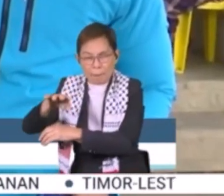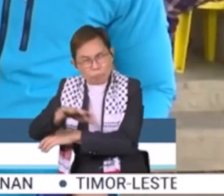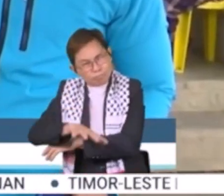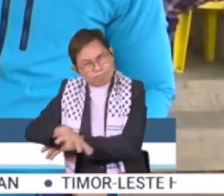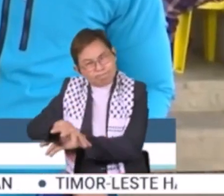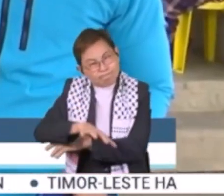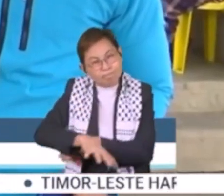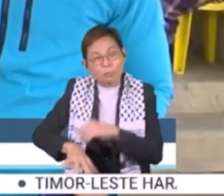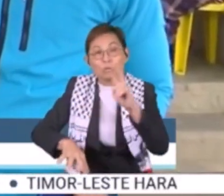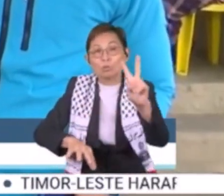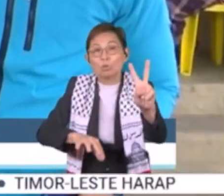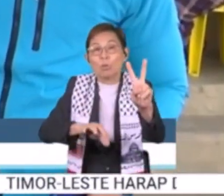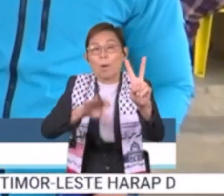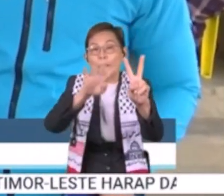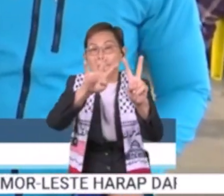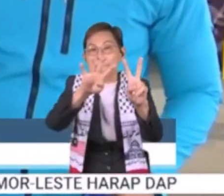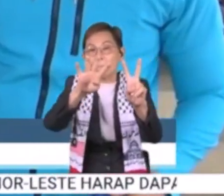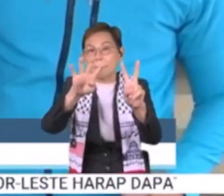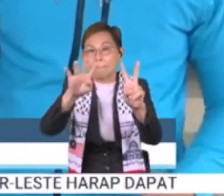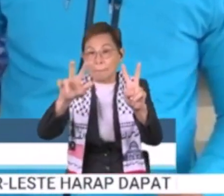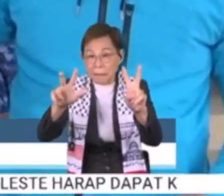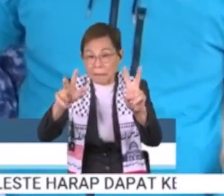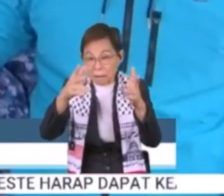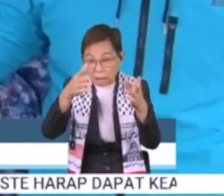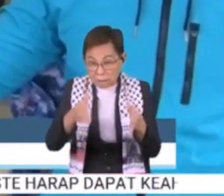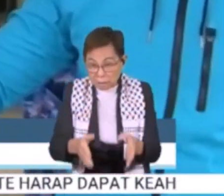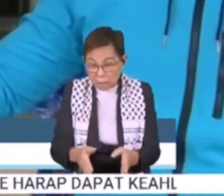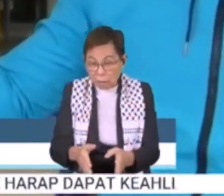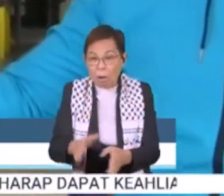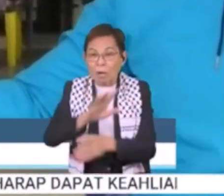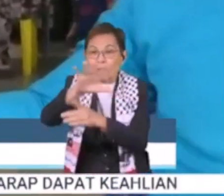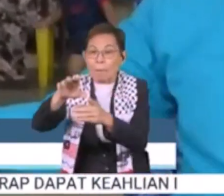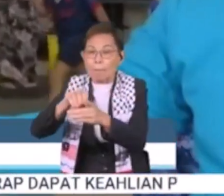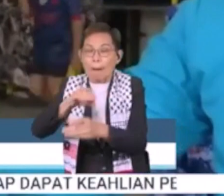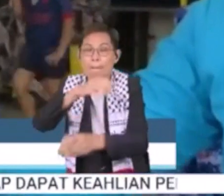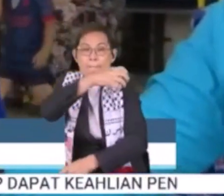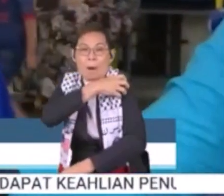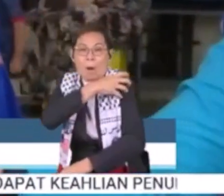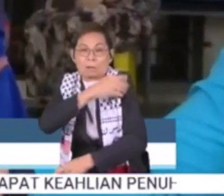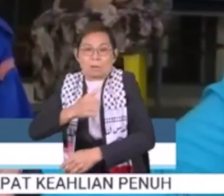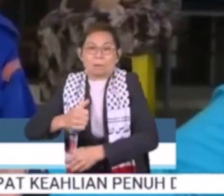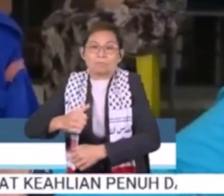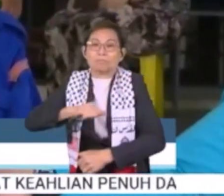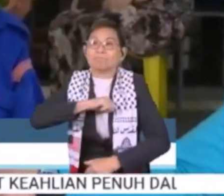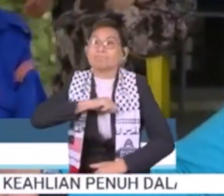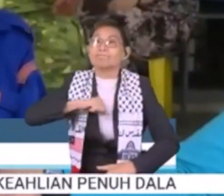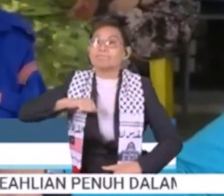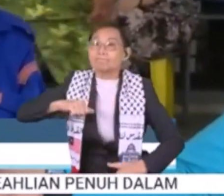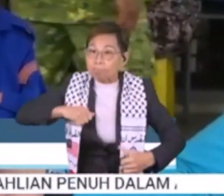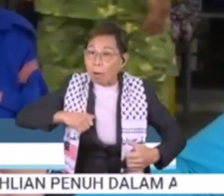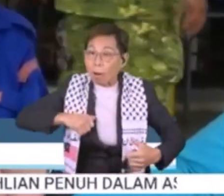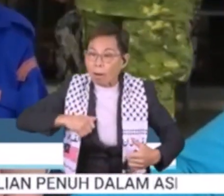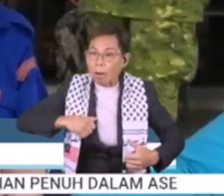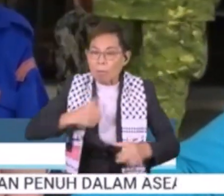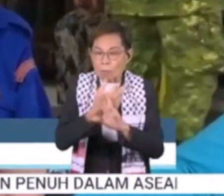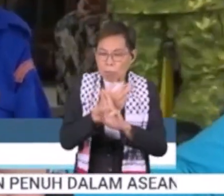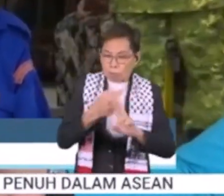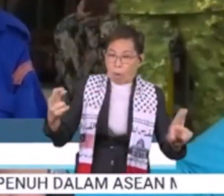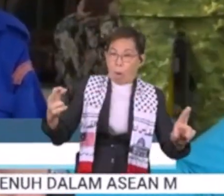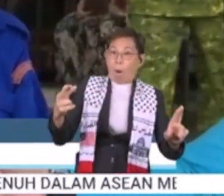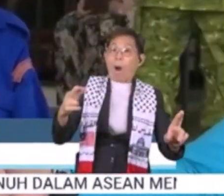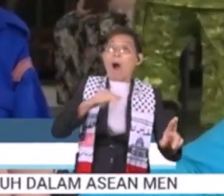seramai 243 termasuk pegawai dan anggota yang bersiap